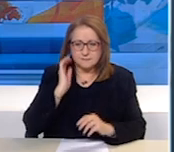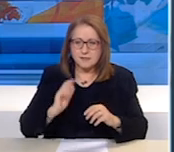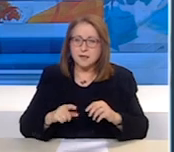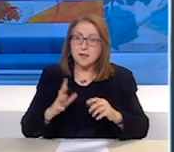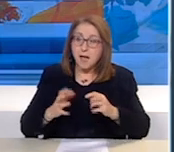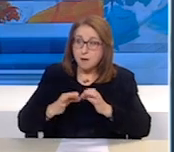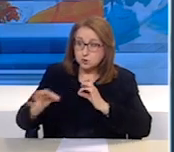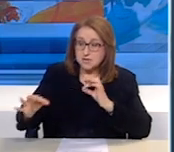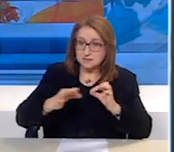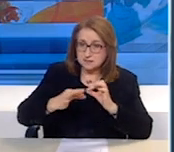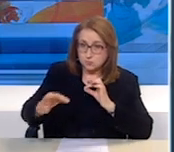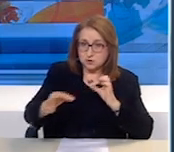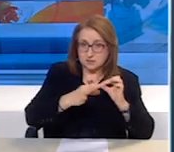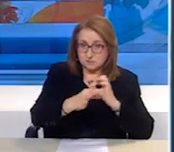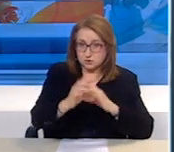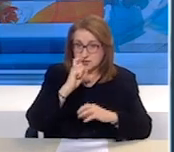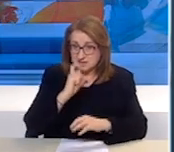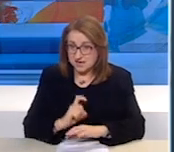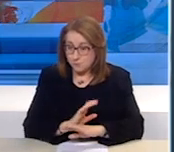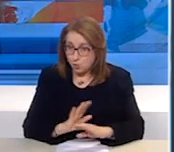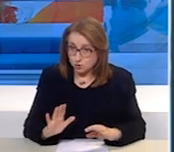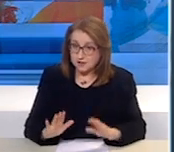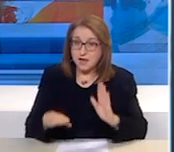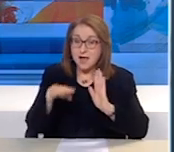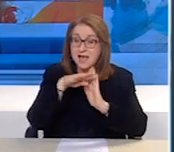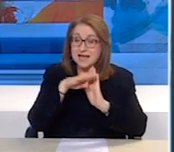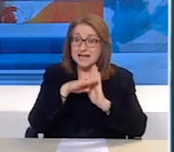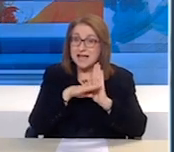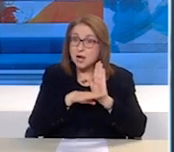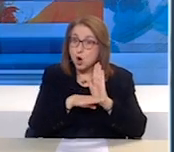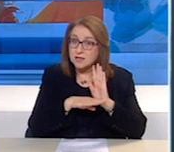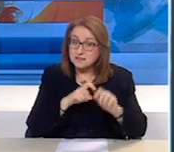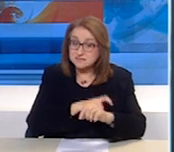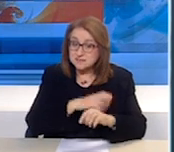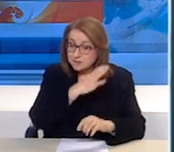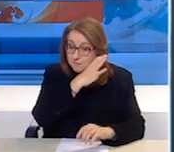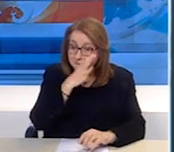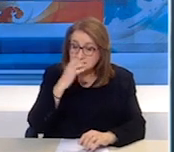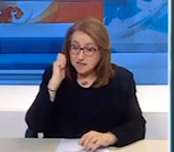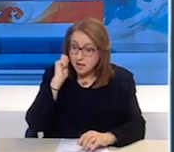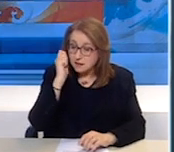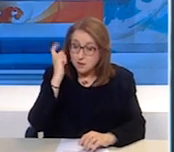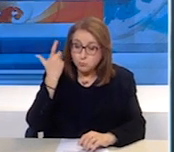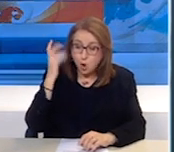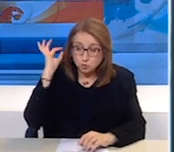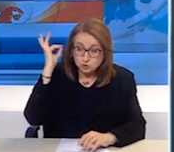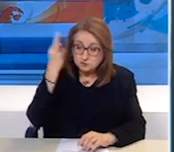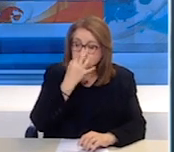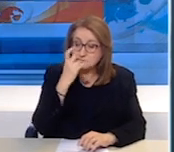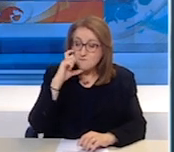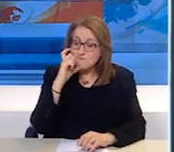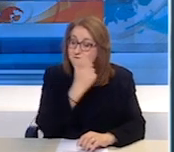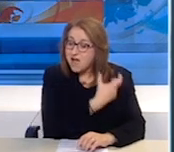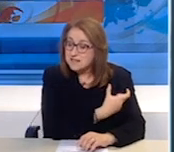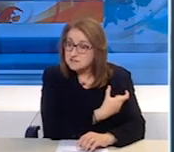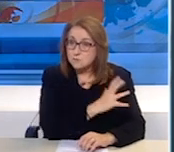των αποστάσεων, την τήρηση των κανόνων για όταν την βγάζεις και όταν βάζεις τη μάσκα και μόνο σε ένα συμπληρωματικό